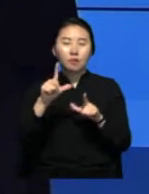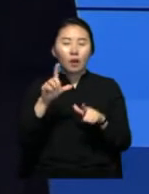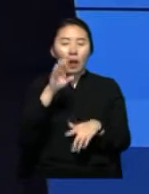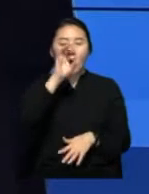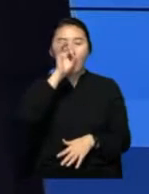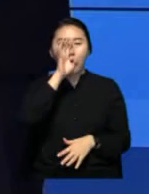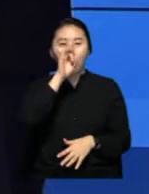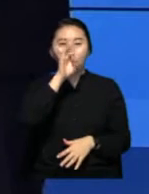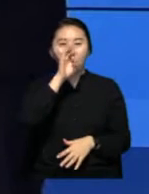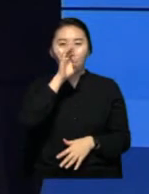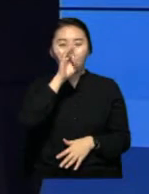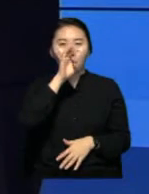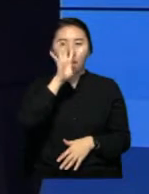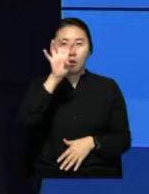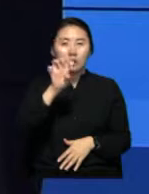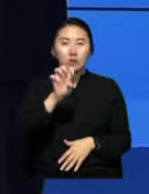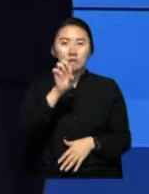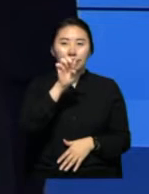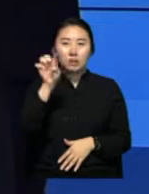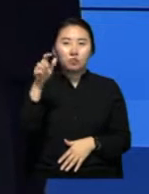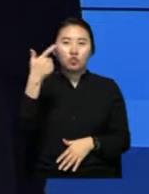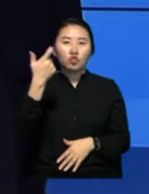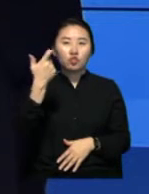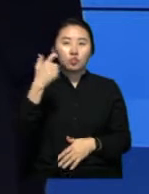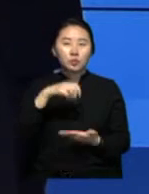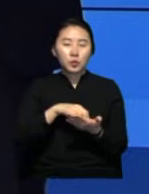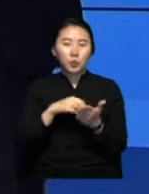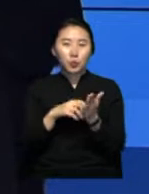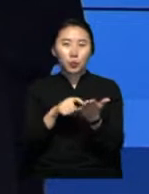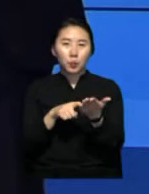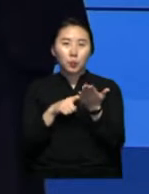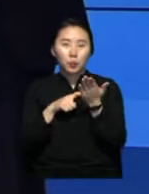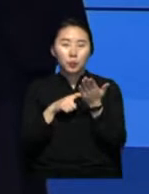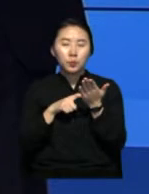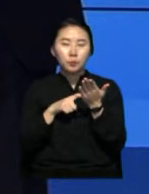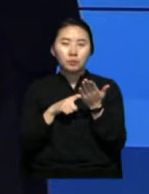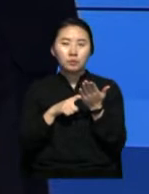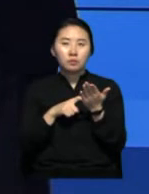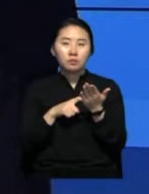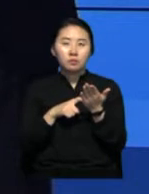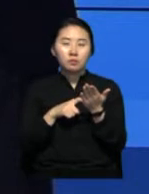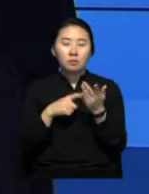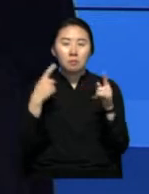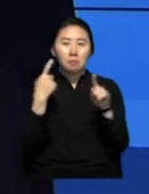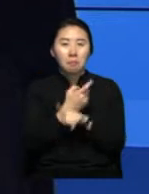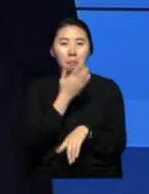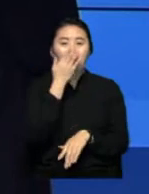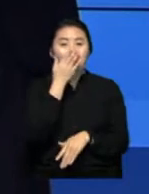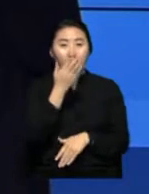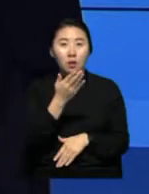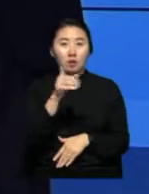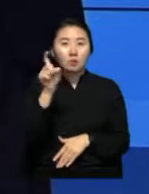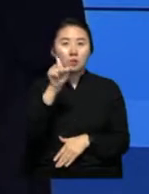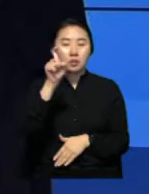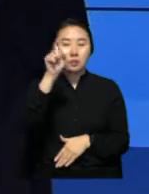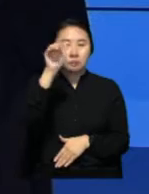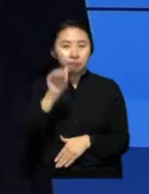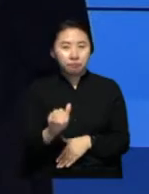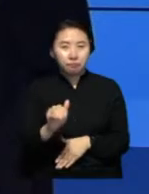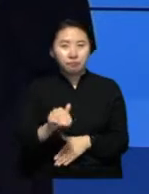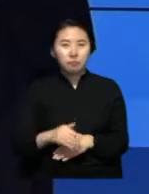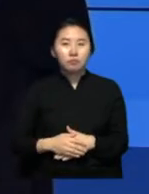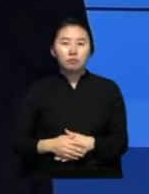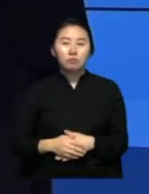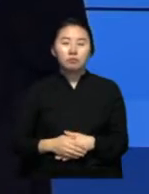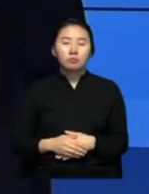않을 것이라는 응답률이 40에서 60%로 나왔습니다. 반면에 이 개선될 것이라는 응답률은 10% 수준에